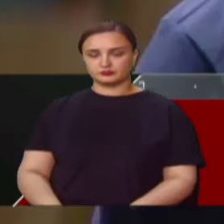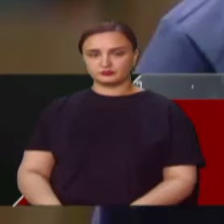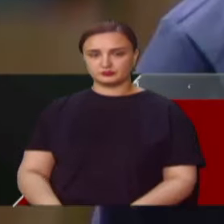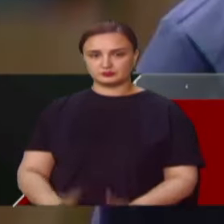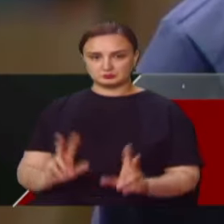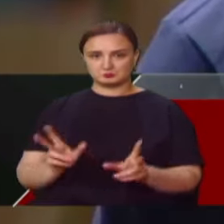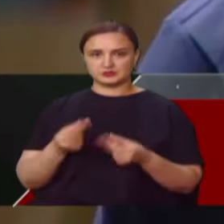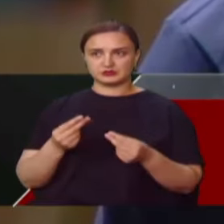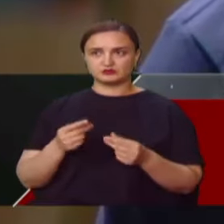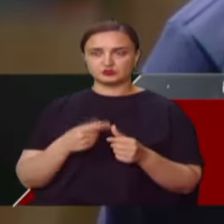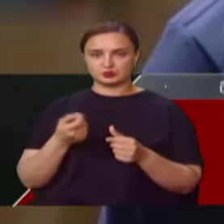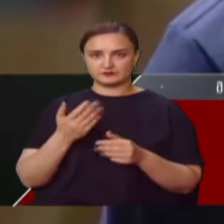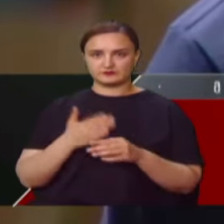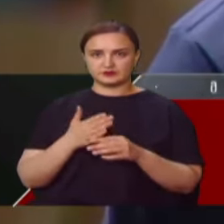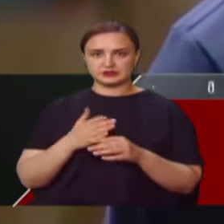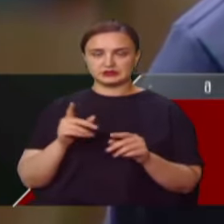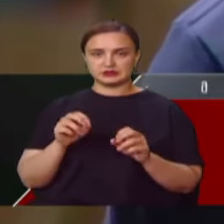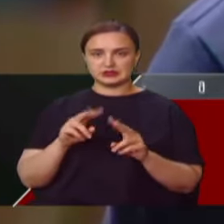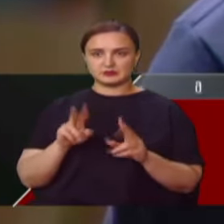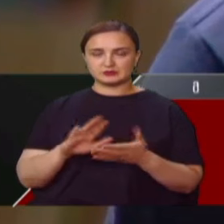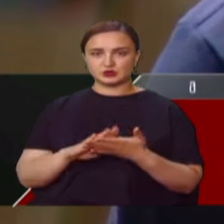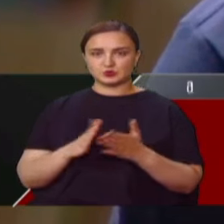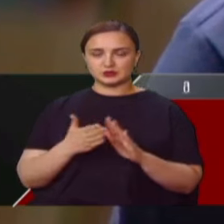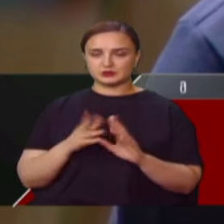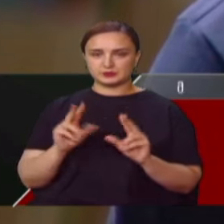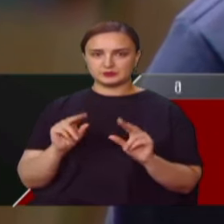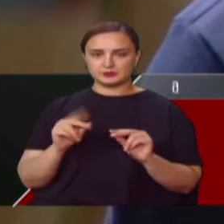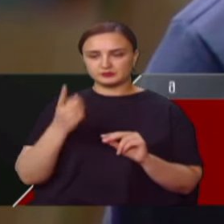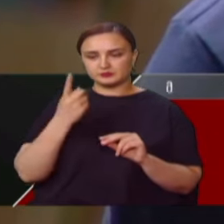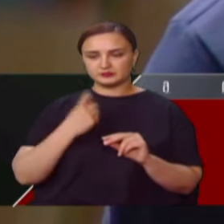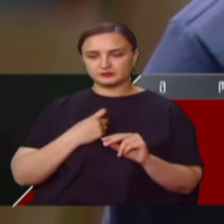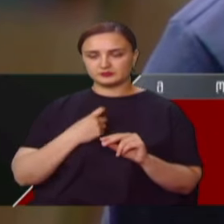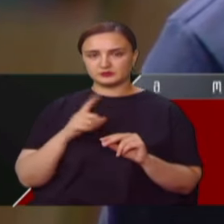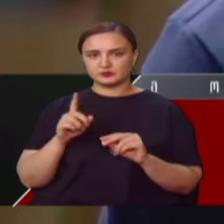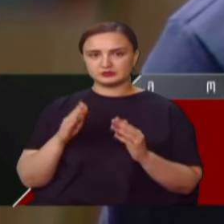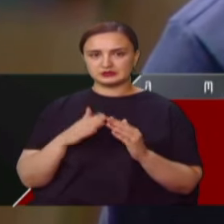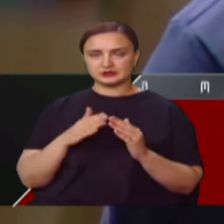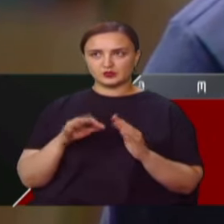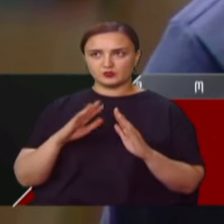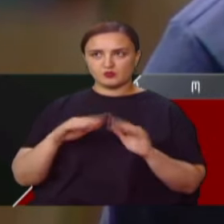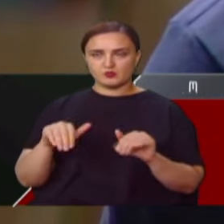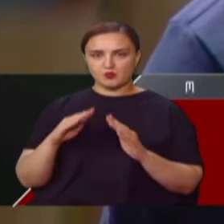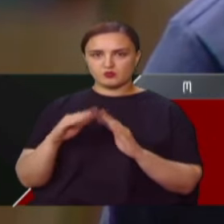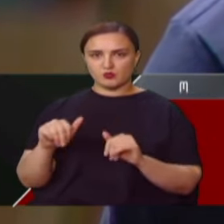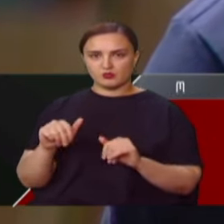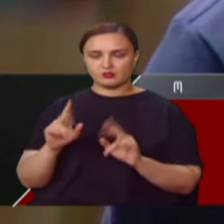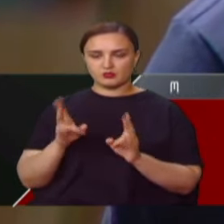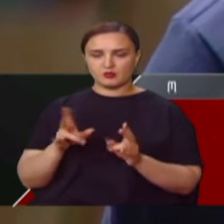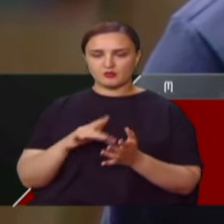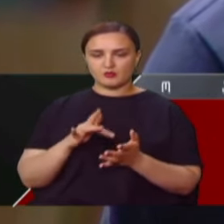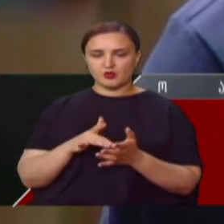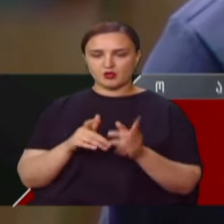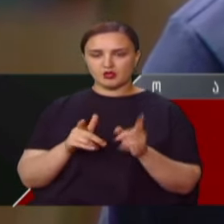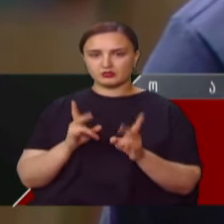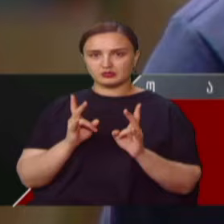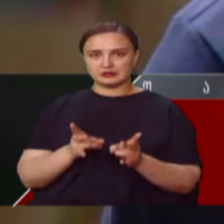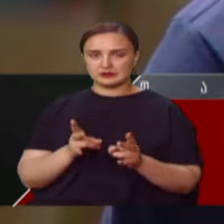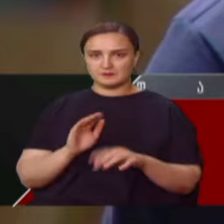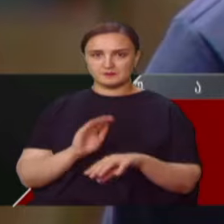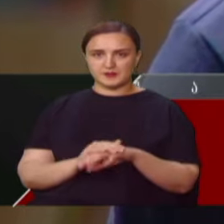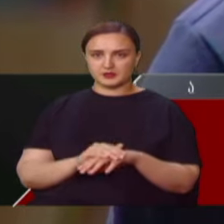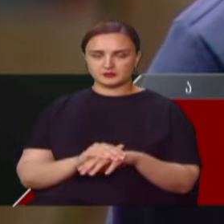საბედნიეროდ საგანგებო სიტუაციების მართვის სამსახურში არ არის შეტყობინება შესული სახლების ნგრევის და ასევე მოქალაქეების დაშავების